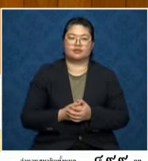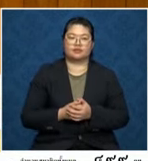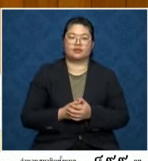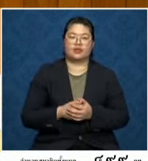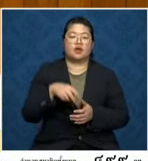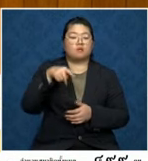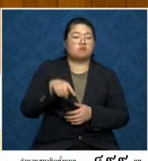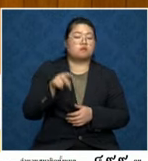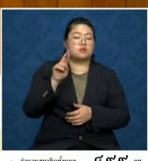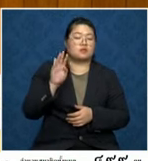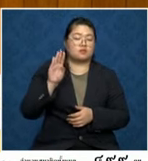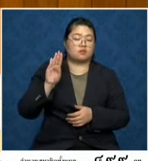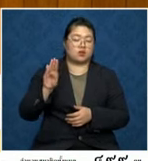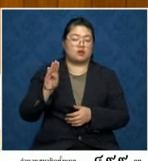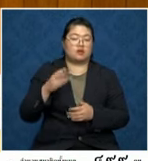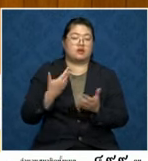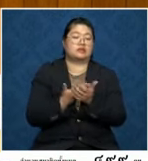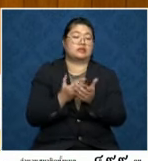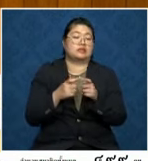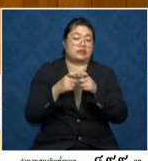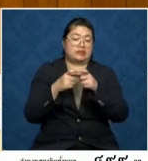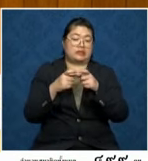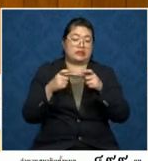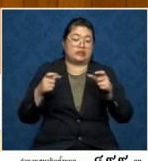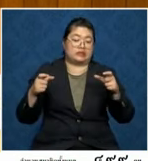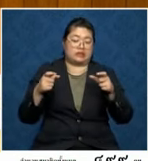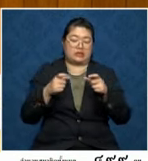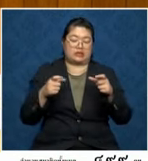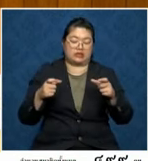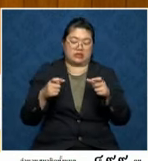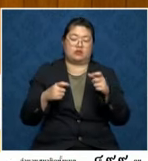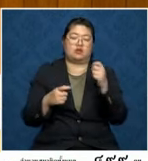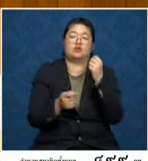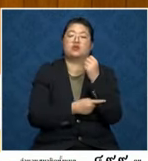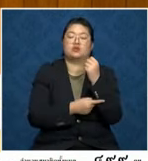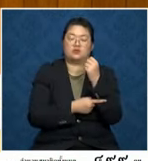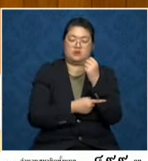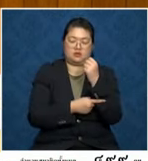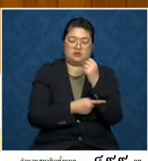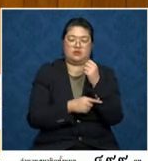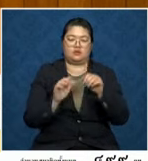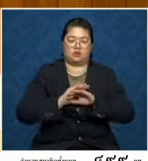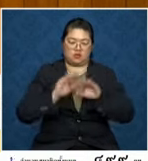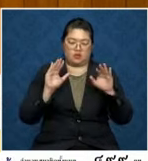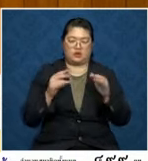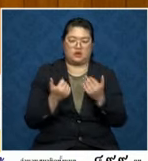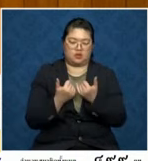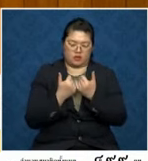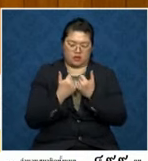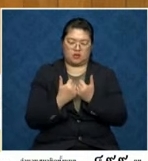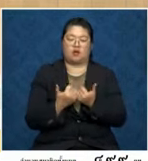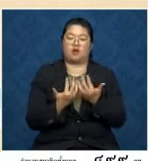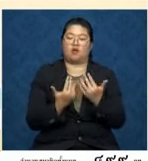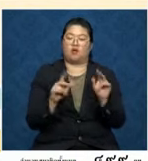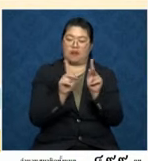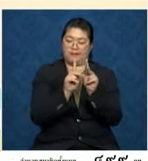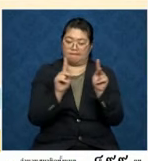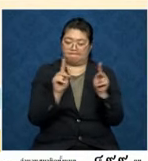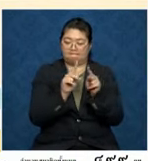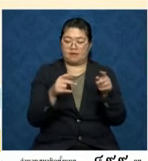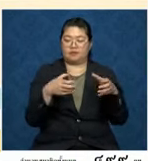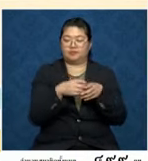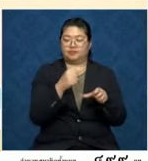พ.ร.บ.ยกเลิกเช็คดังกล่าวเรามีเวลาของคณะกรรมาธิการ